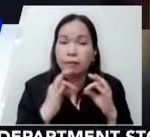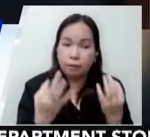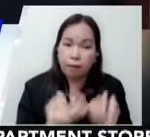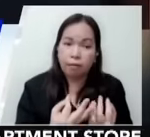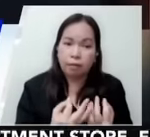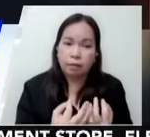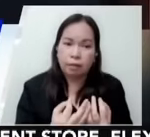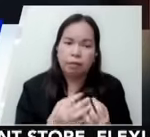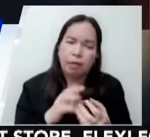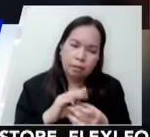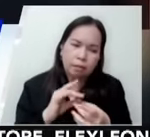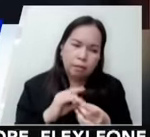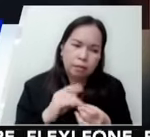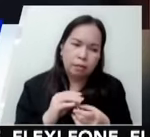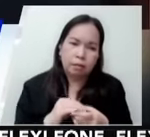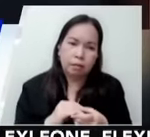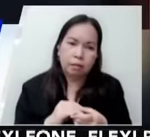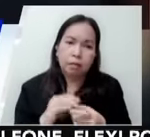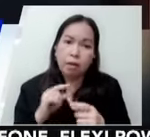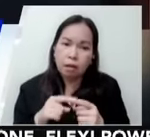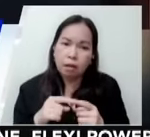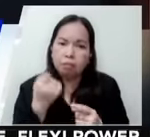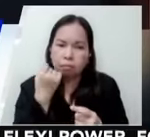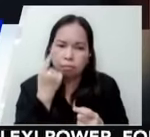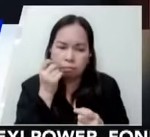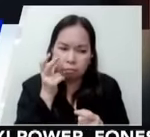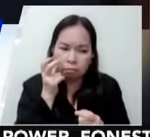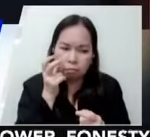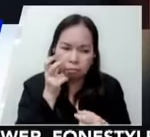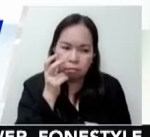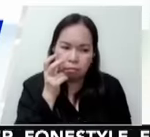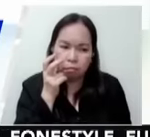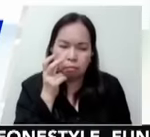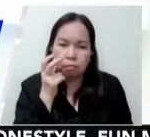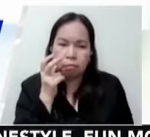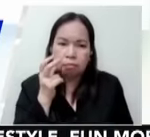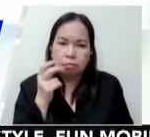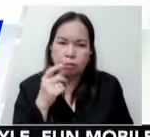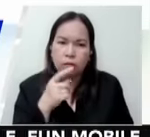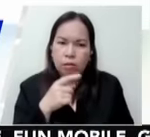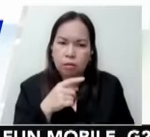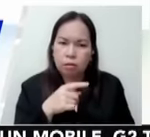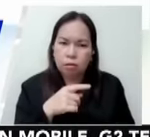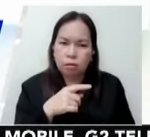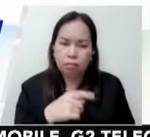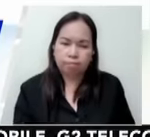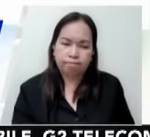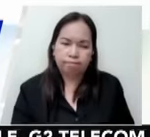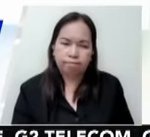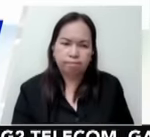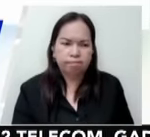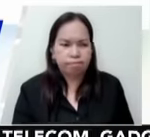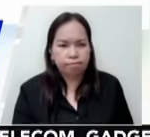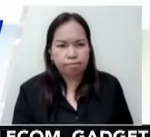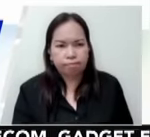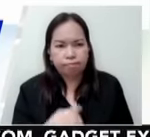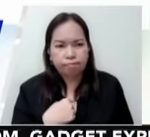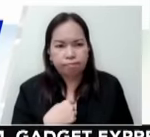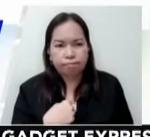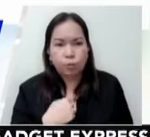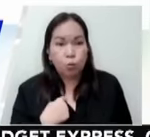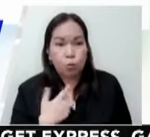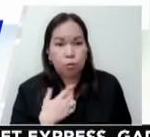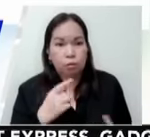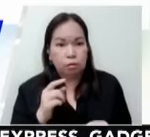ako, wala akong masabi nun kasi wala po ako sa sitwasyon nun, time na yun eh. Wala po akong right para sabihin